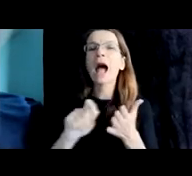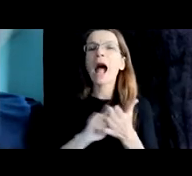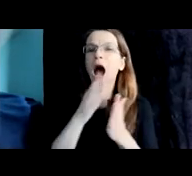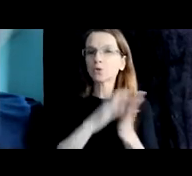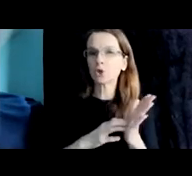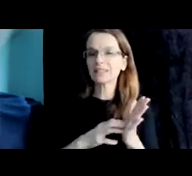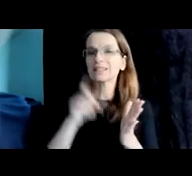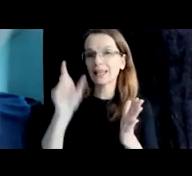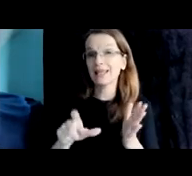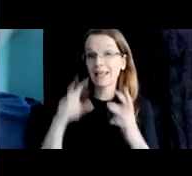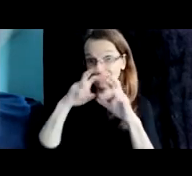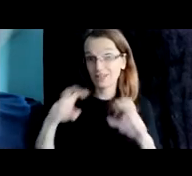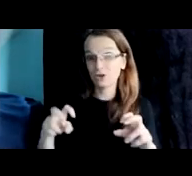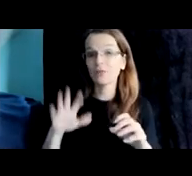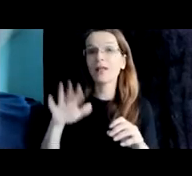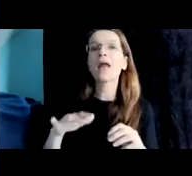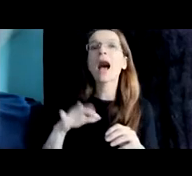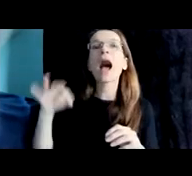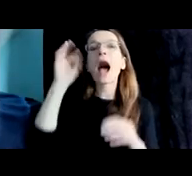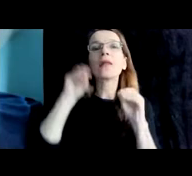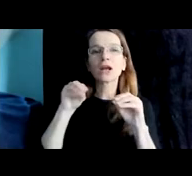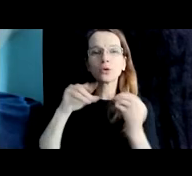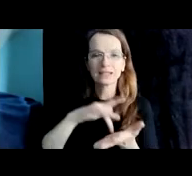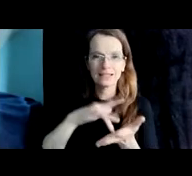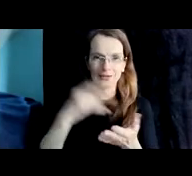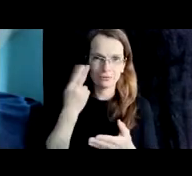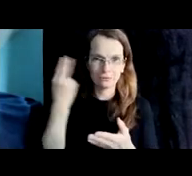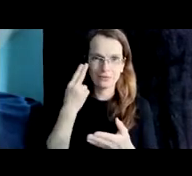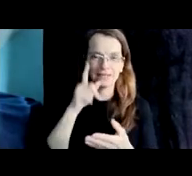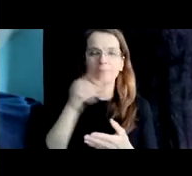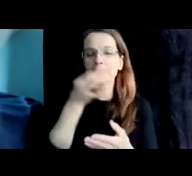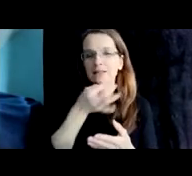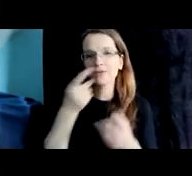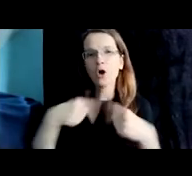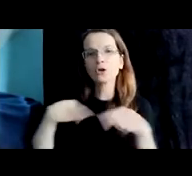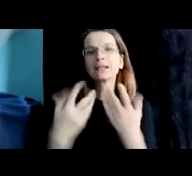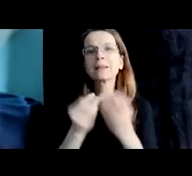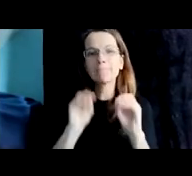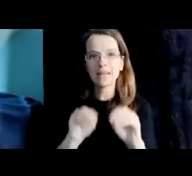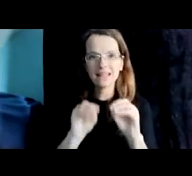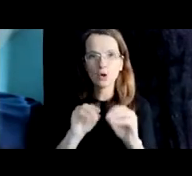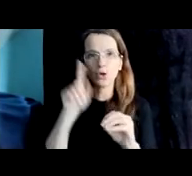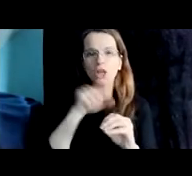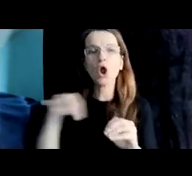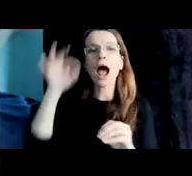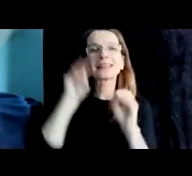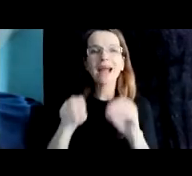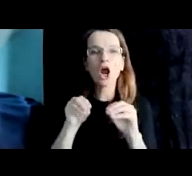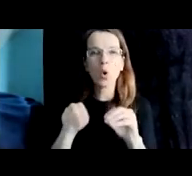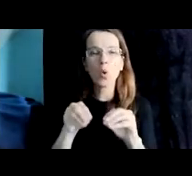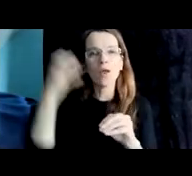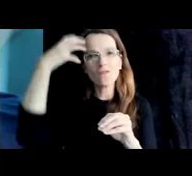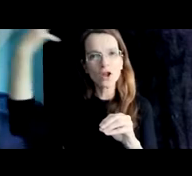je raziskovalka na Andragoškem centru Slovenije in predavateljica na oddelku za pedagogiko in andragogiko